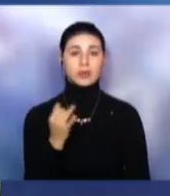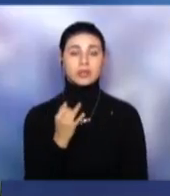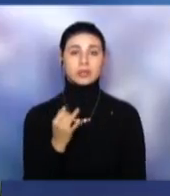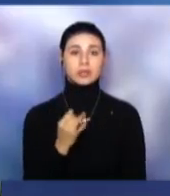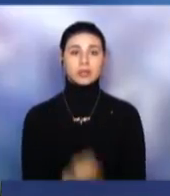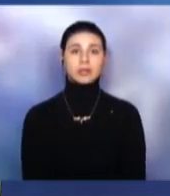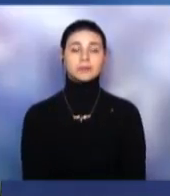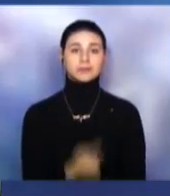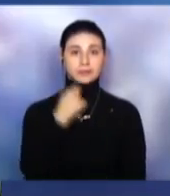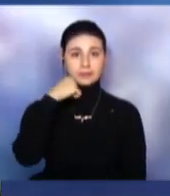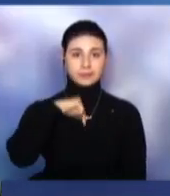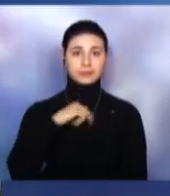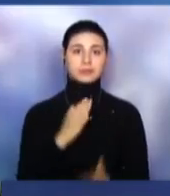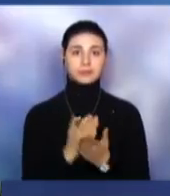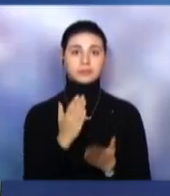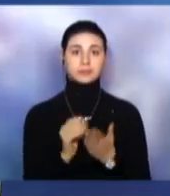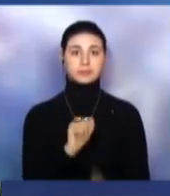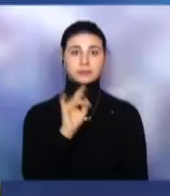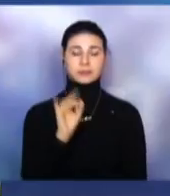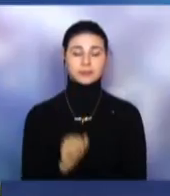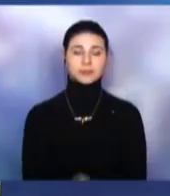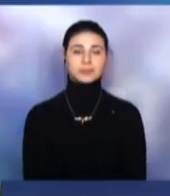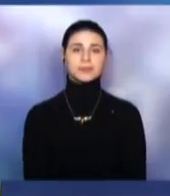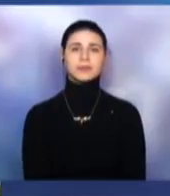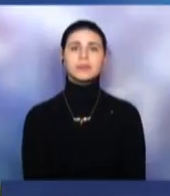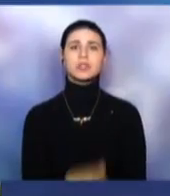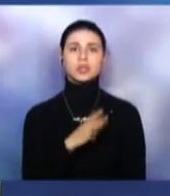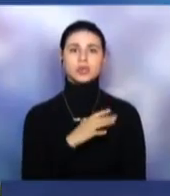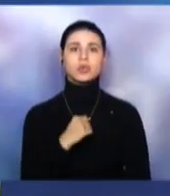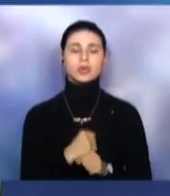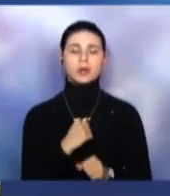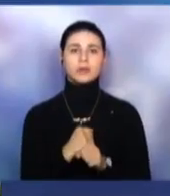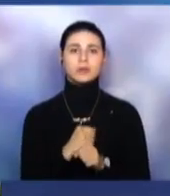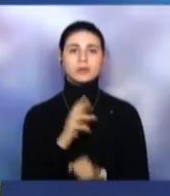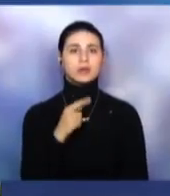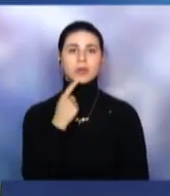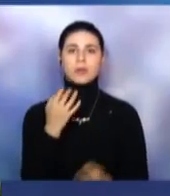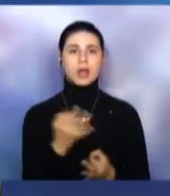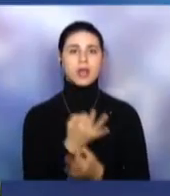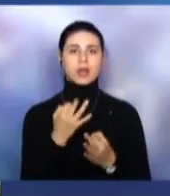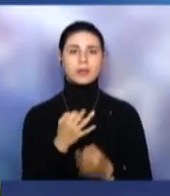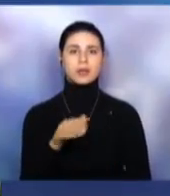ენდოსკოპიური გამოკვლევის მეთოდი არსებობს თუ არა გულის? კი ბატონო. ენდოსკოპია გავიკეთე და არ არის ესეთი.